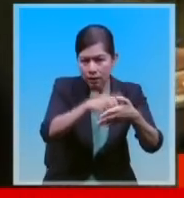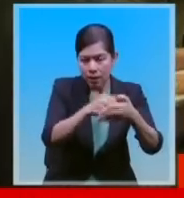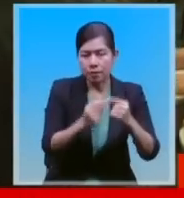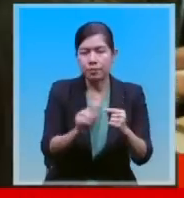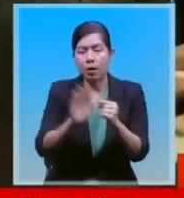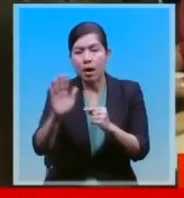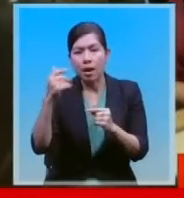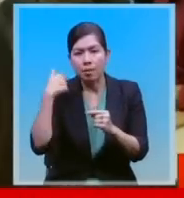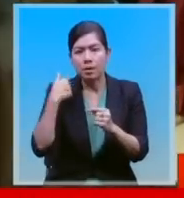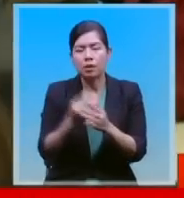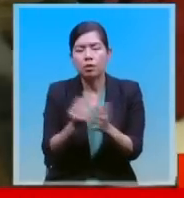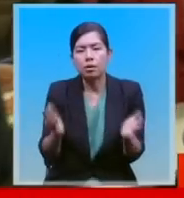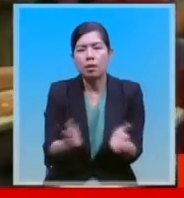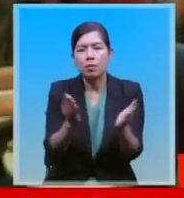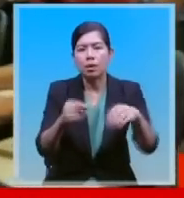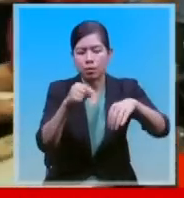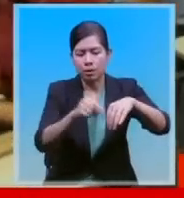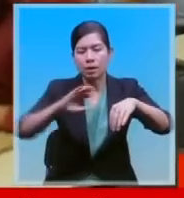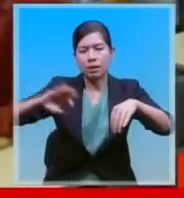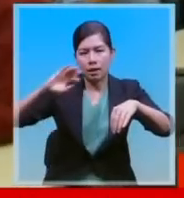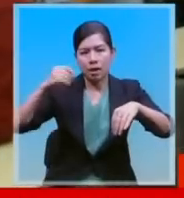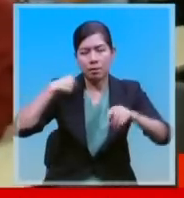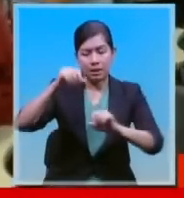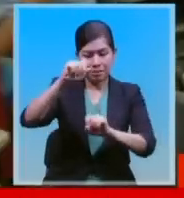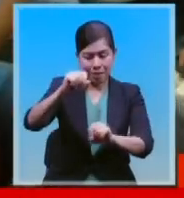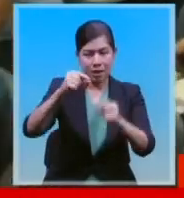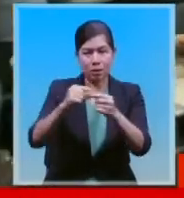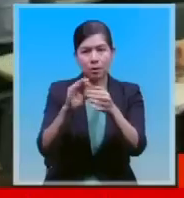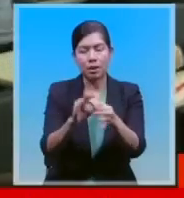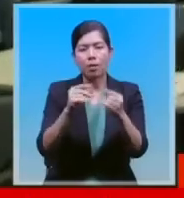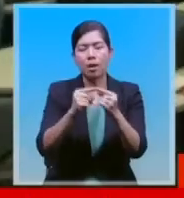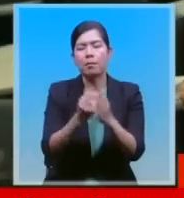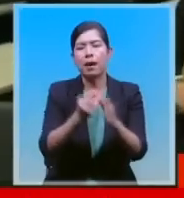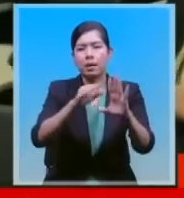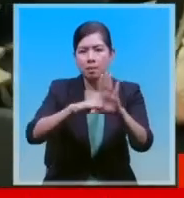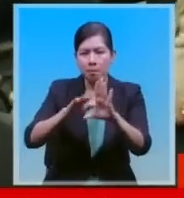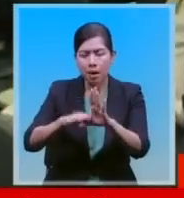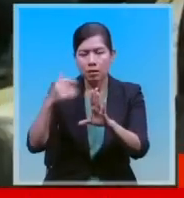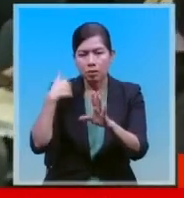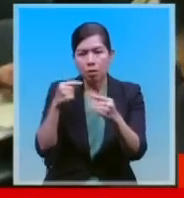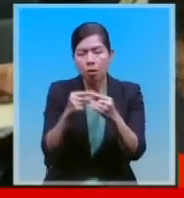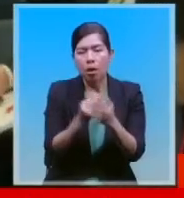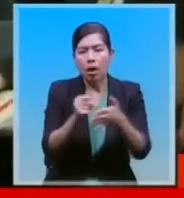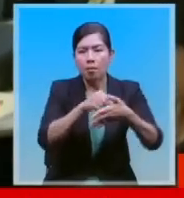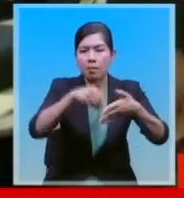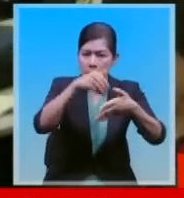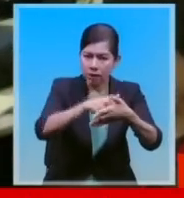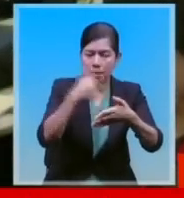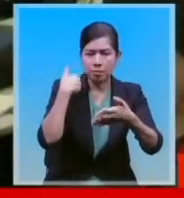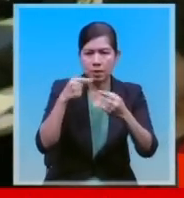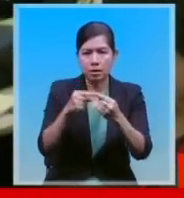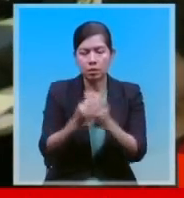ายประกาศหาเสียง6ให้ตำรวจทหารดูแลความปลอดภัยโดยเฉพาะพื้นที่3จังหวัดชายแดนภาค